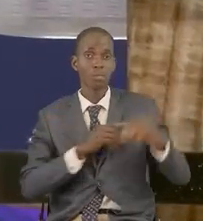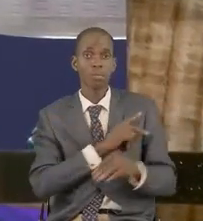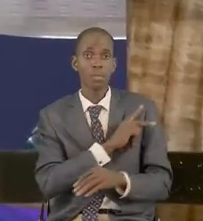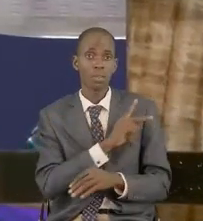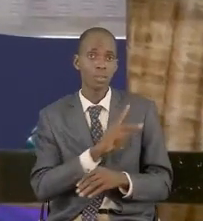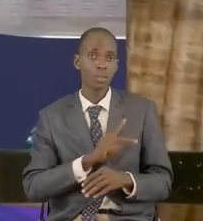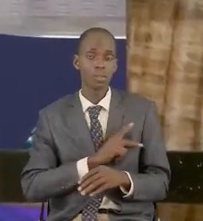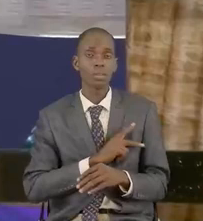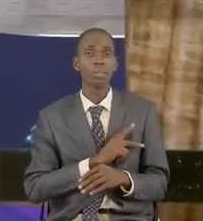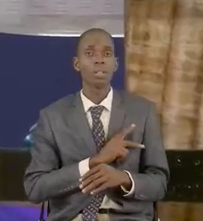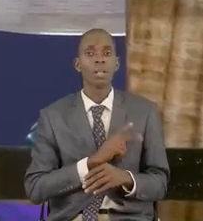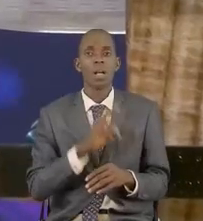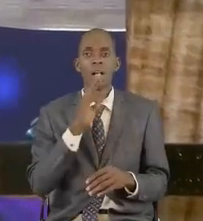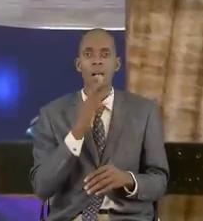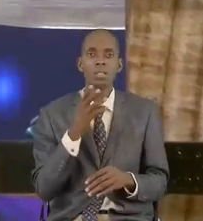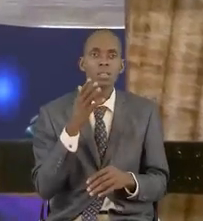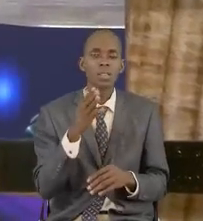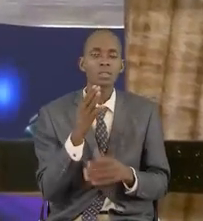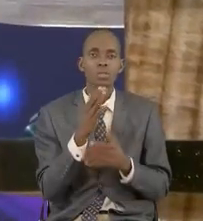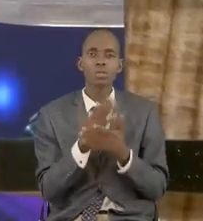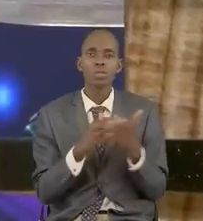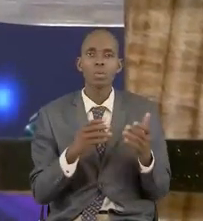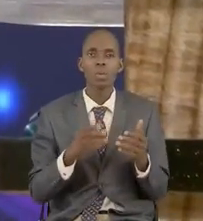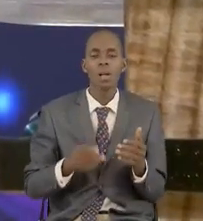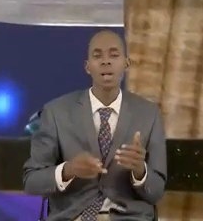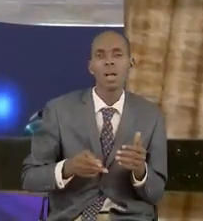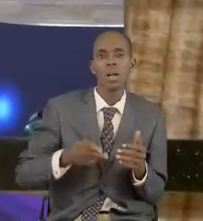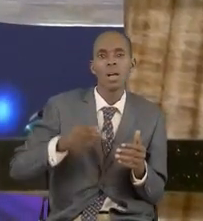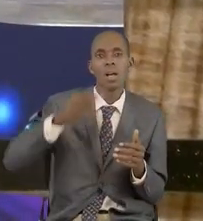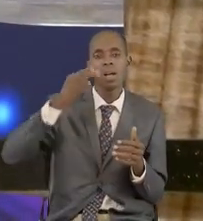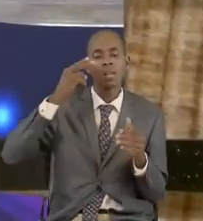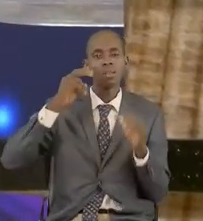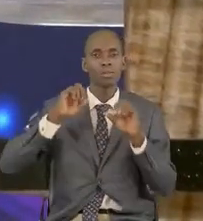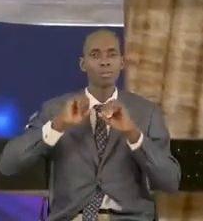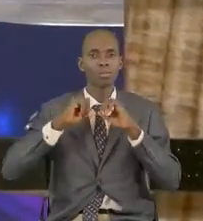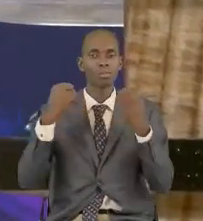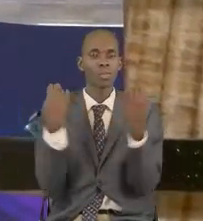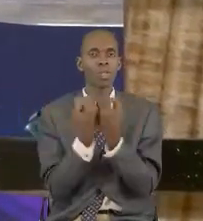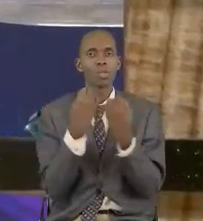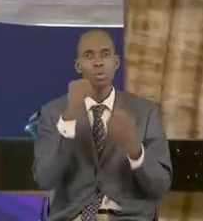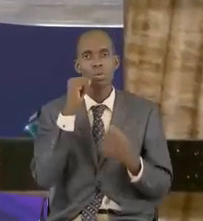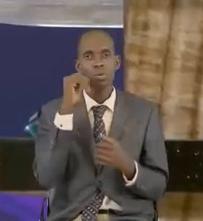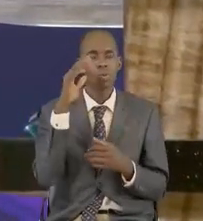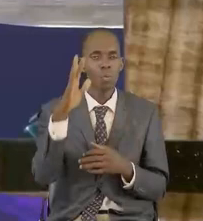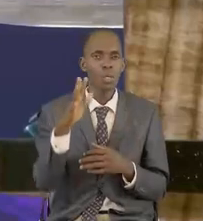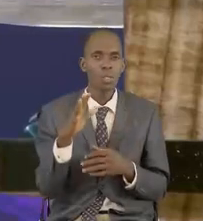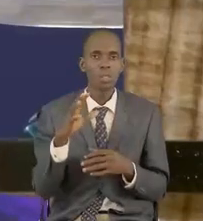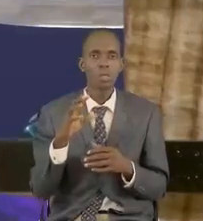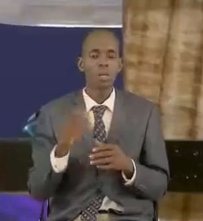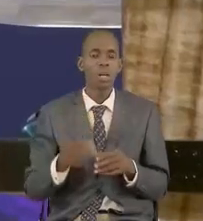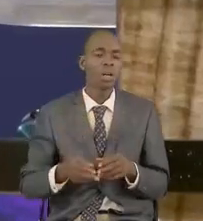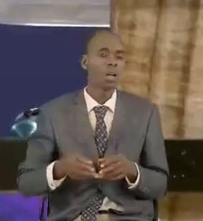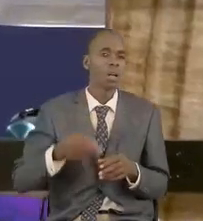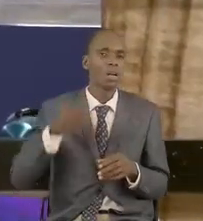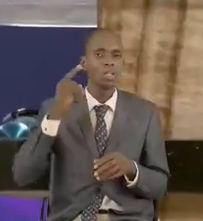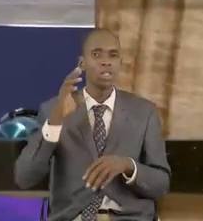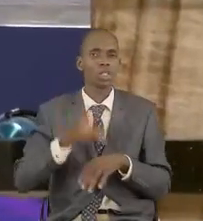y a-t-il de recadres de grandes femmes de grande femme